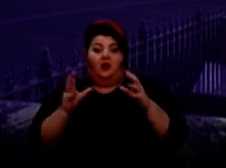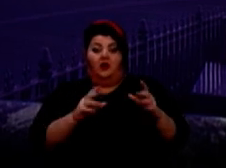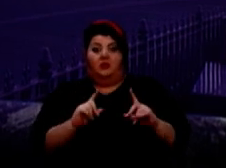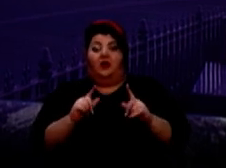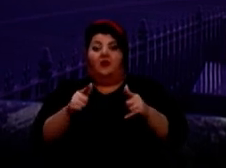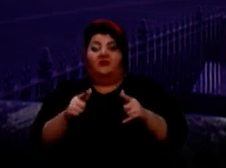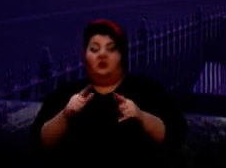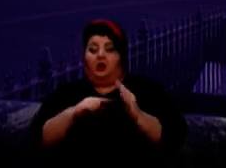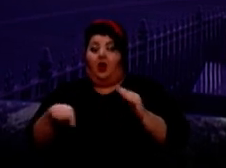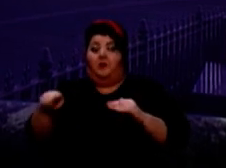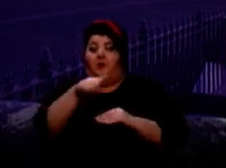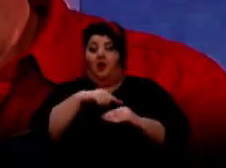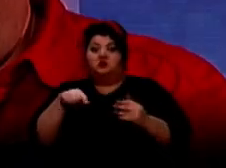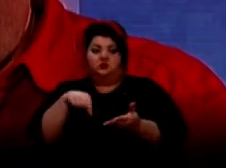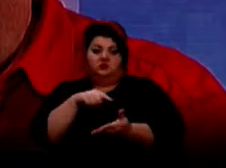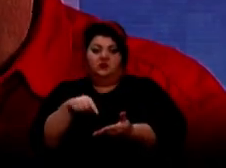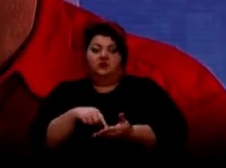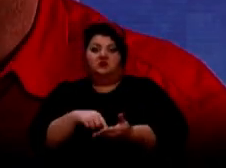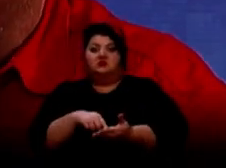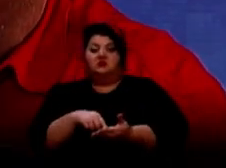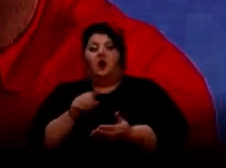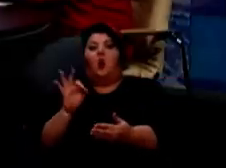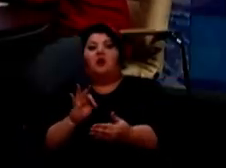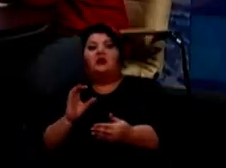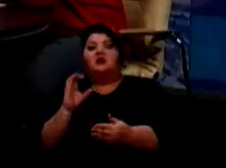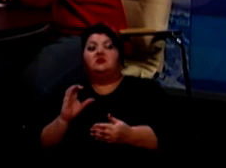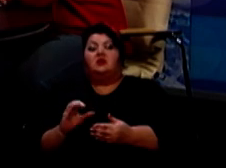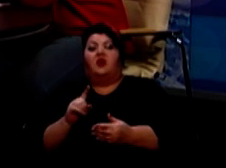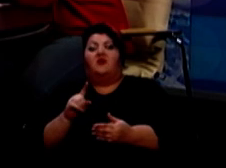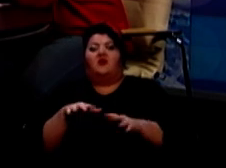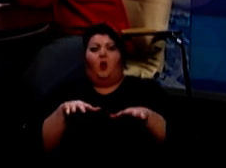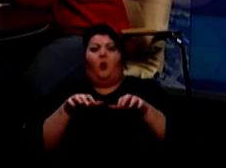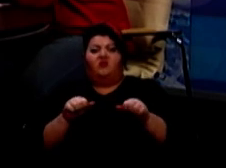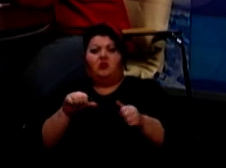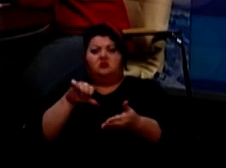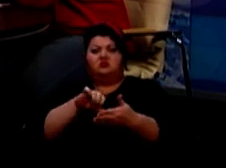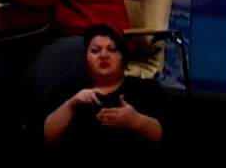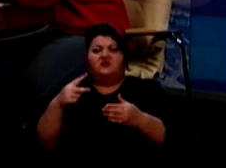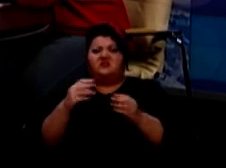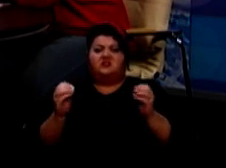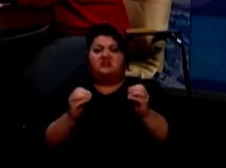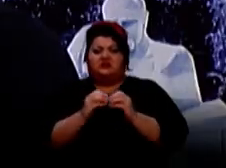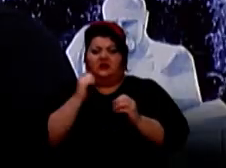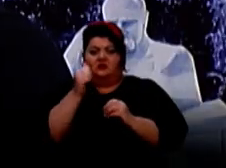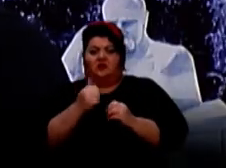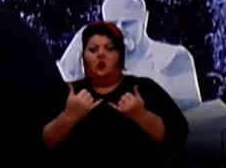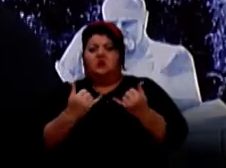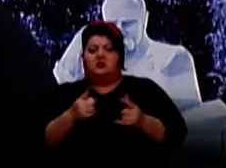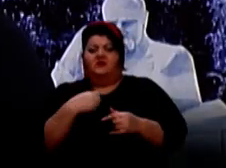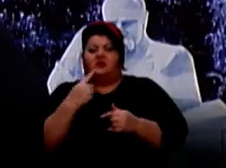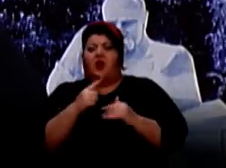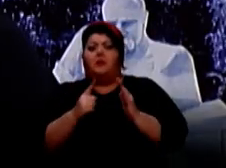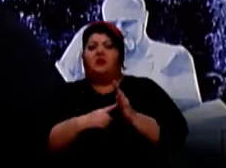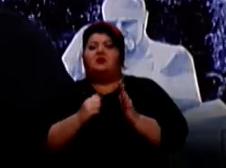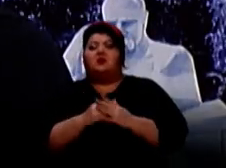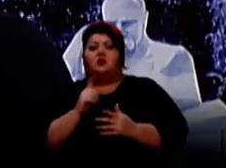маршрути міста. Олександр Сергійович, ви у владі з 2010 року. Зараз навіщо ви кажете? Питання до Мамая. Ви